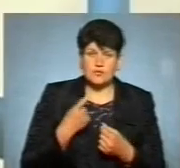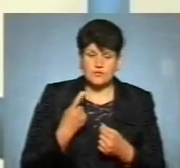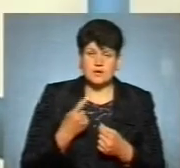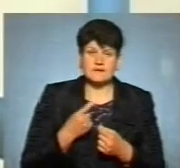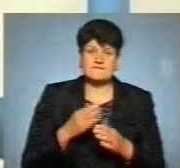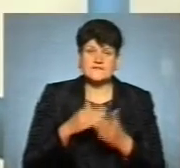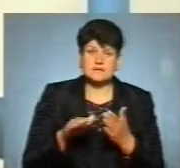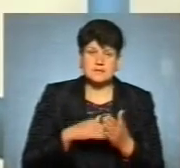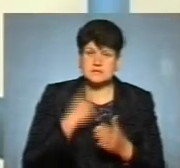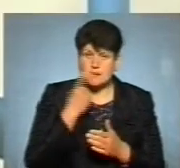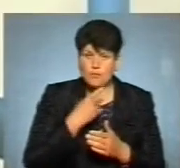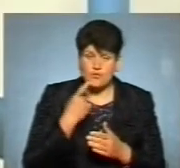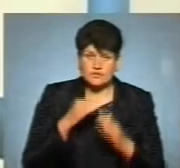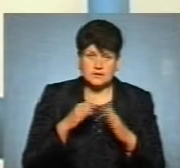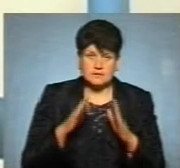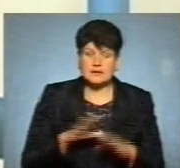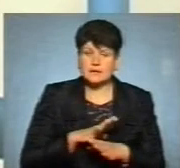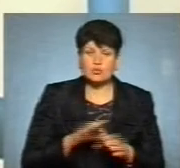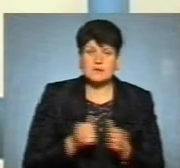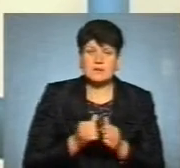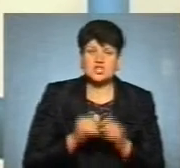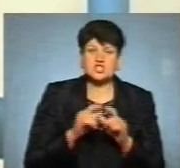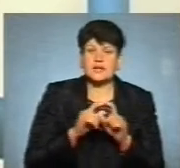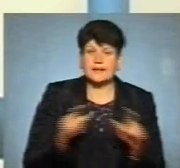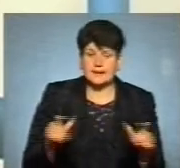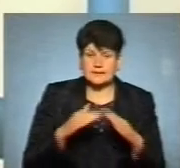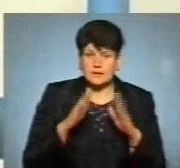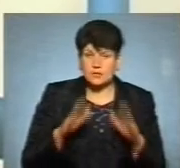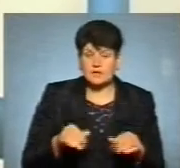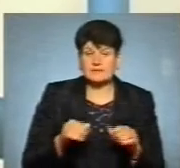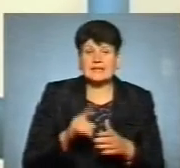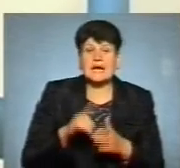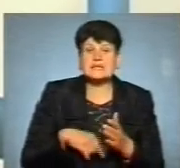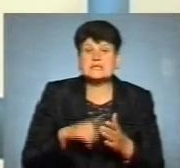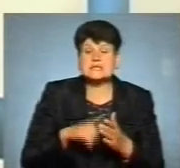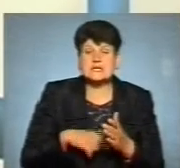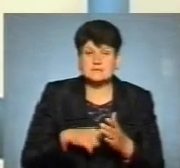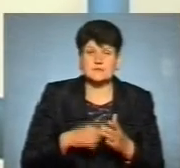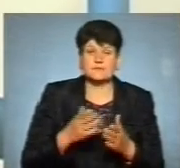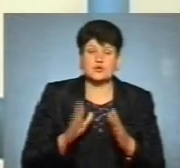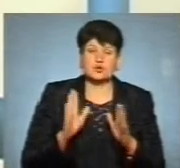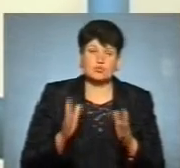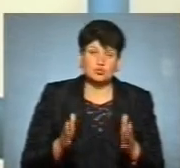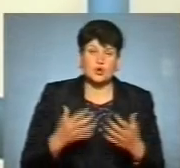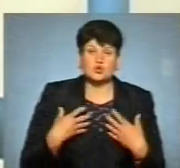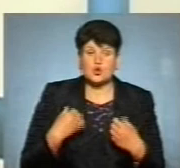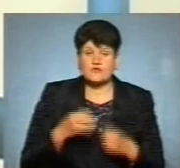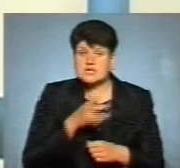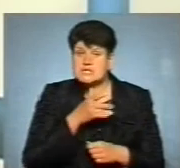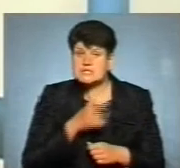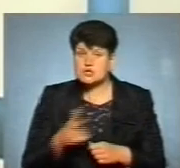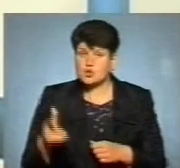мовні табори не буде в нас пришкільних таборів. Ну, надіємося, що ще десь може, якщо буде оздоровчий сезон, то